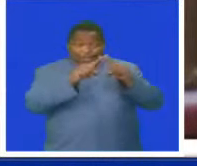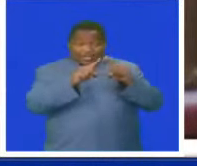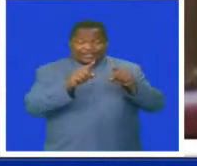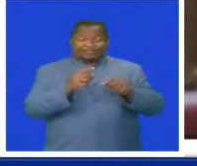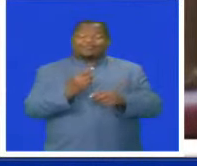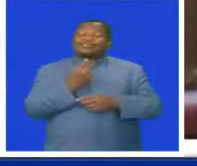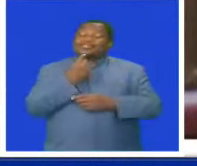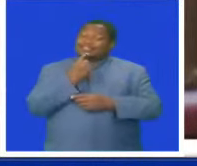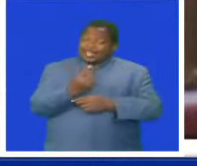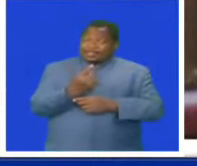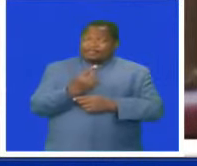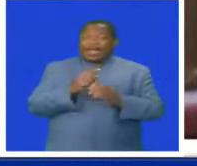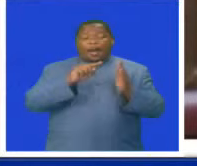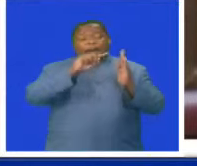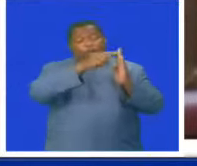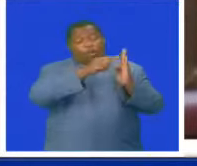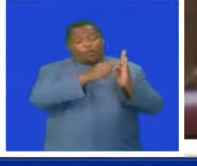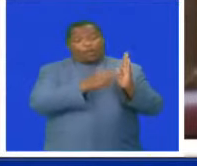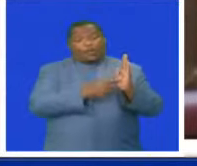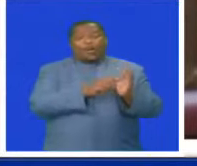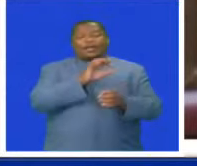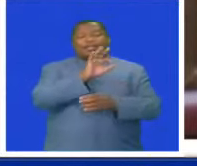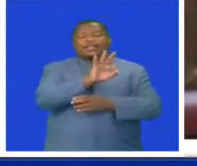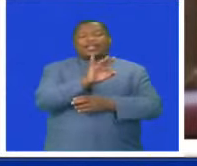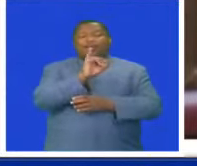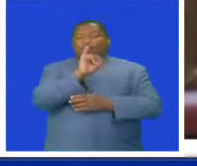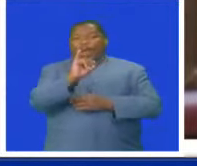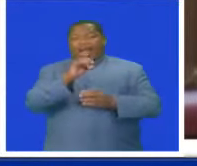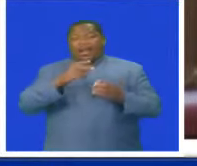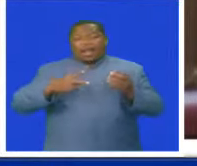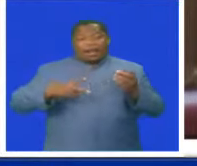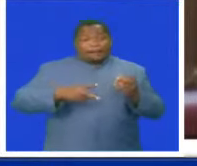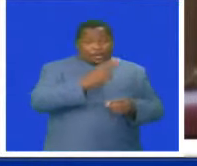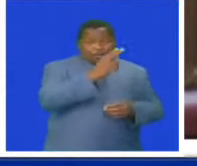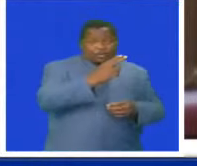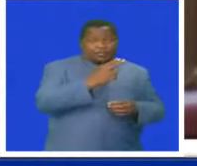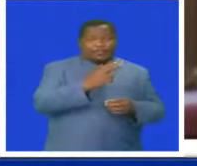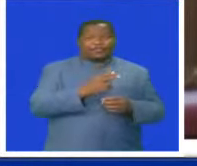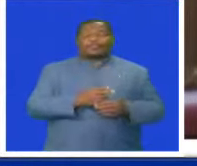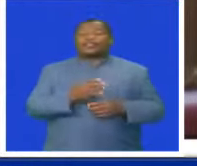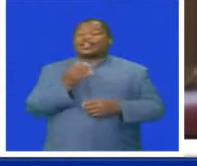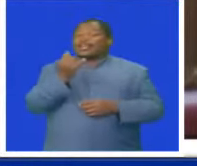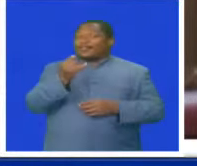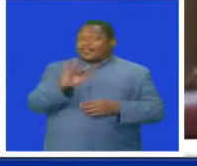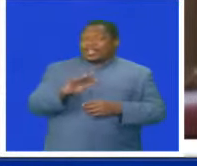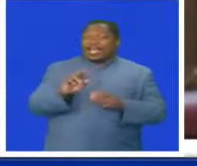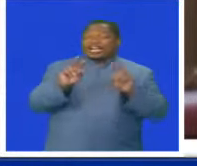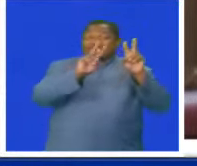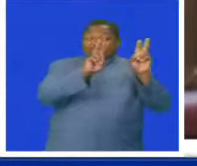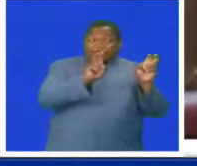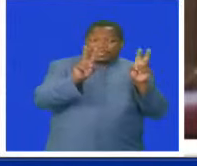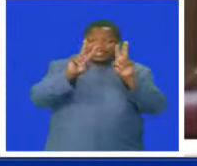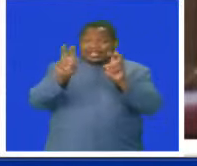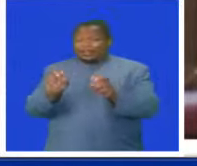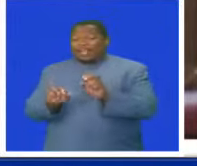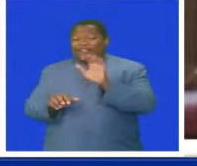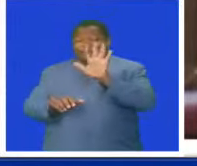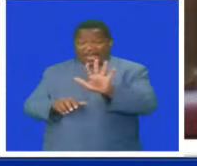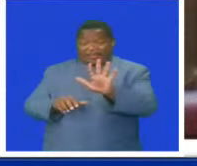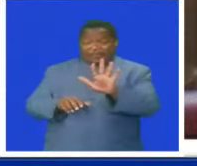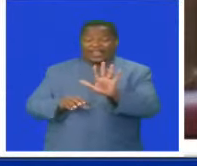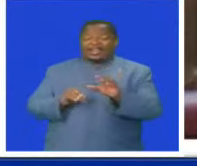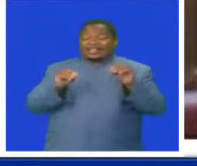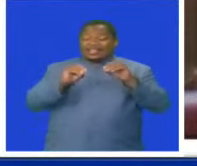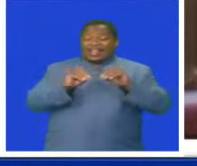uthatha the best 5 subjects kufunela ama point akho usina wabala kwaphele 35 ngabekisa nje ungathola bo